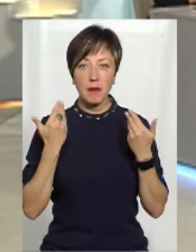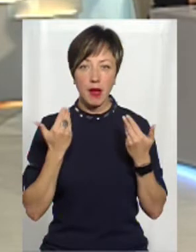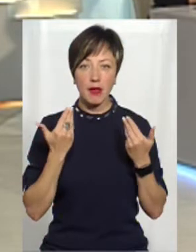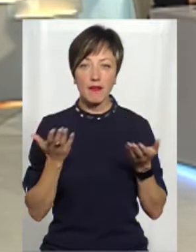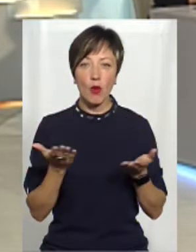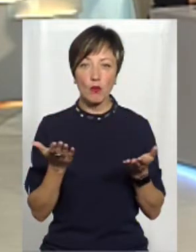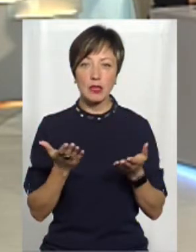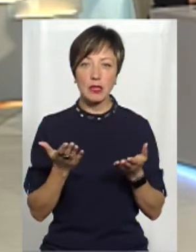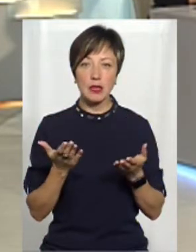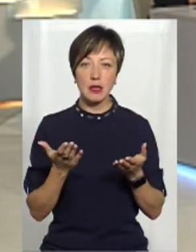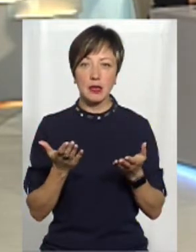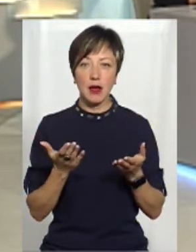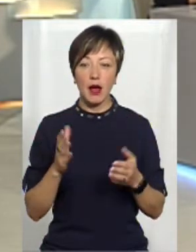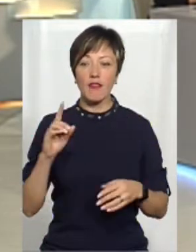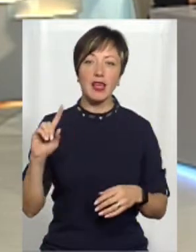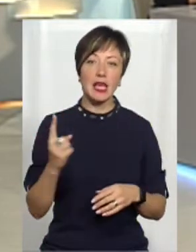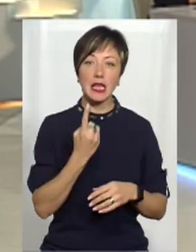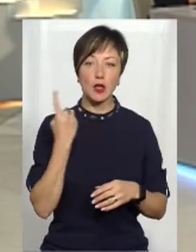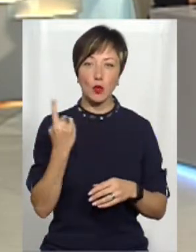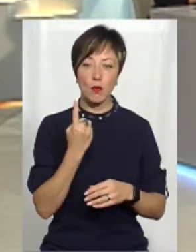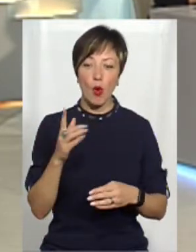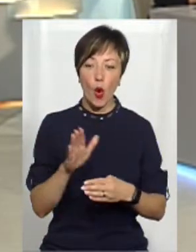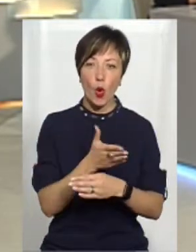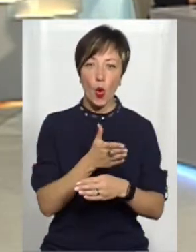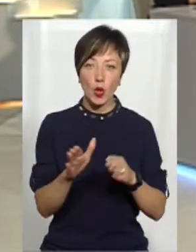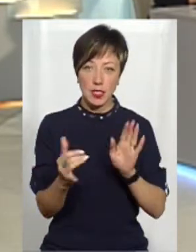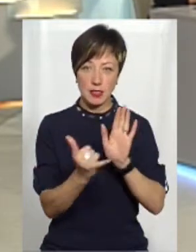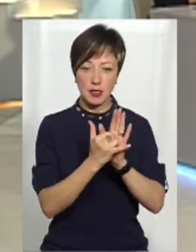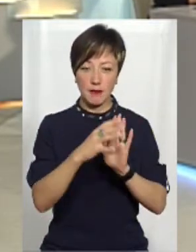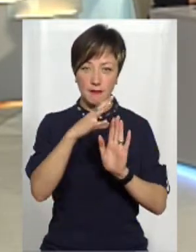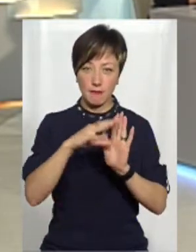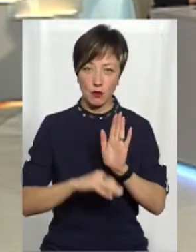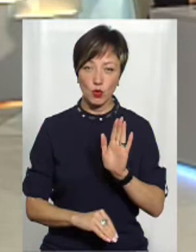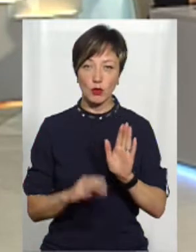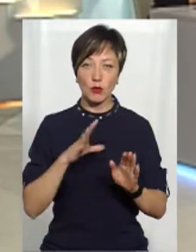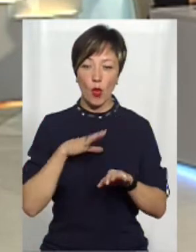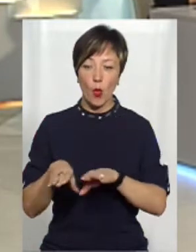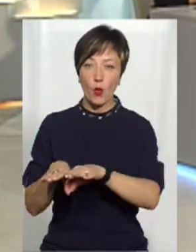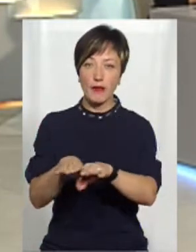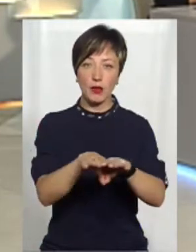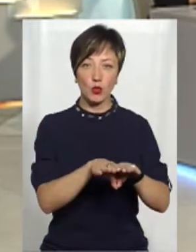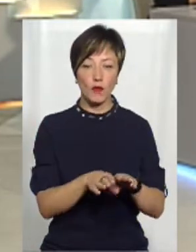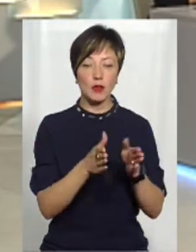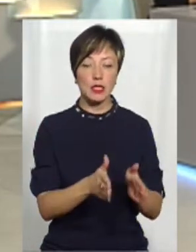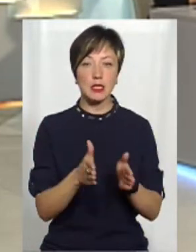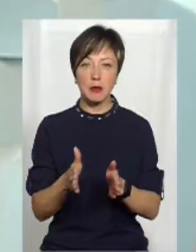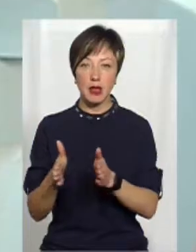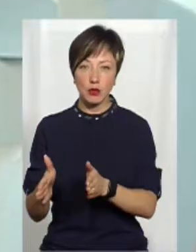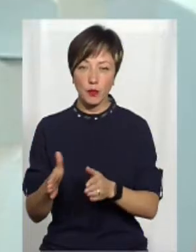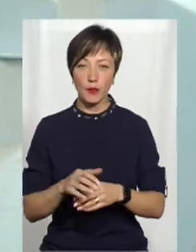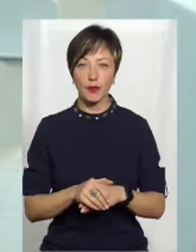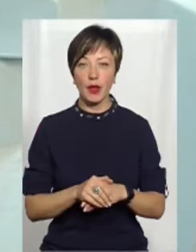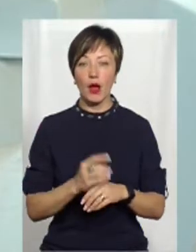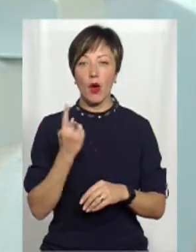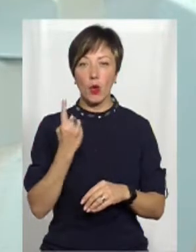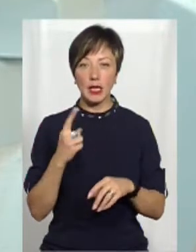в якомусь там єдиному так само розлічі, щоб вони були всюди, і це було уніфіковано, систематизовано.